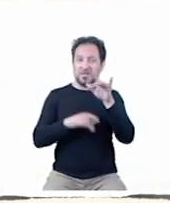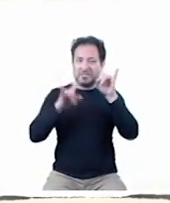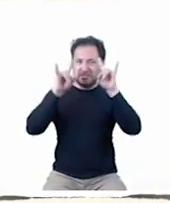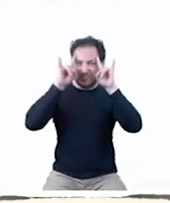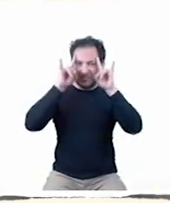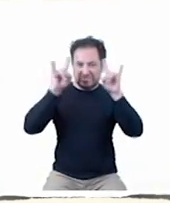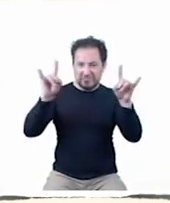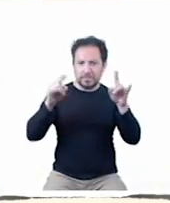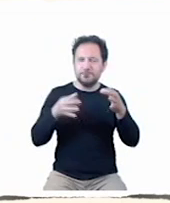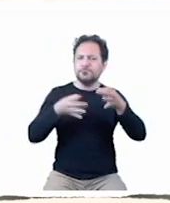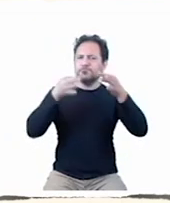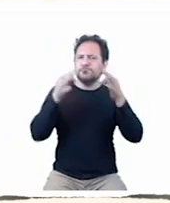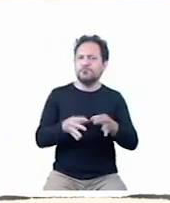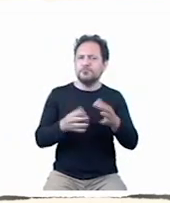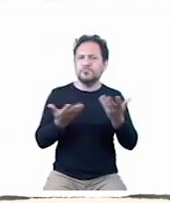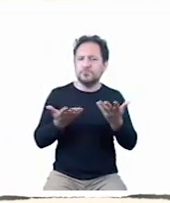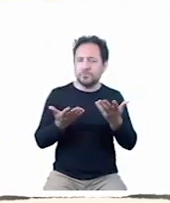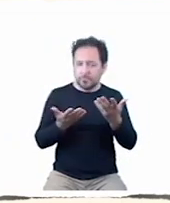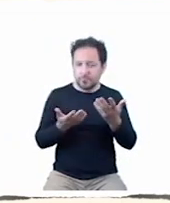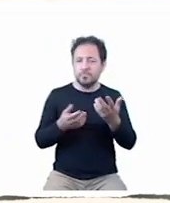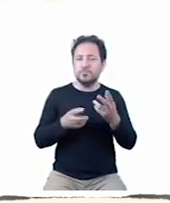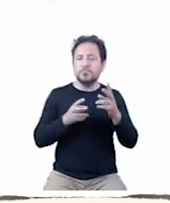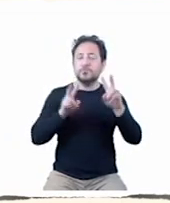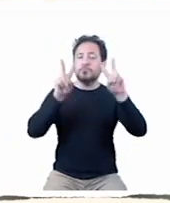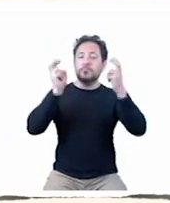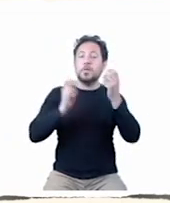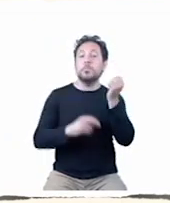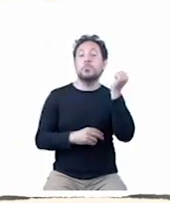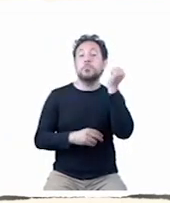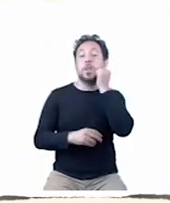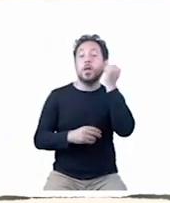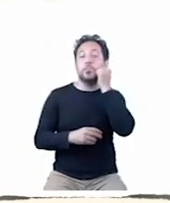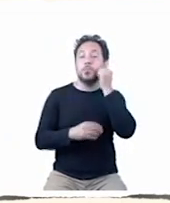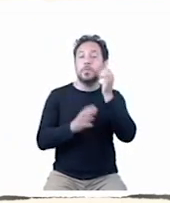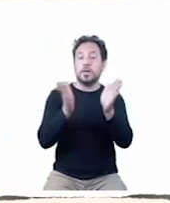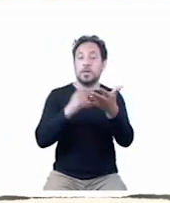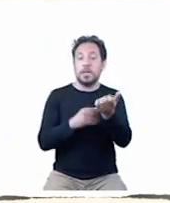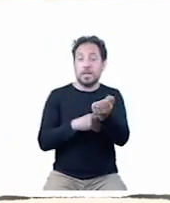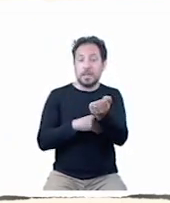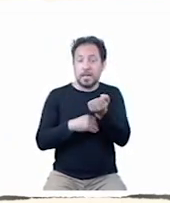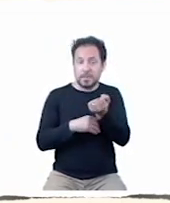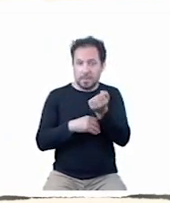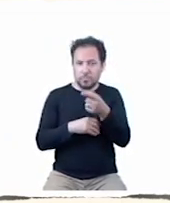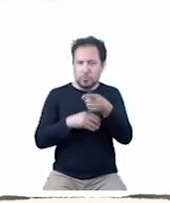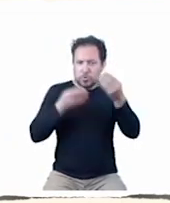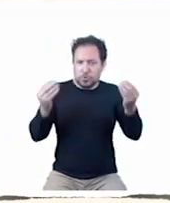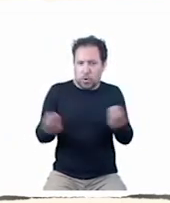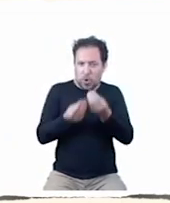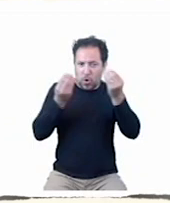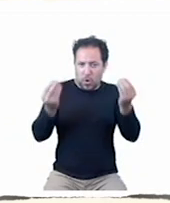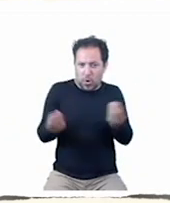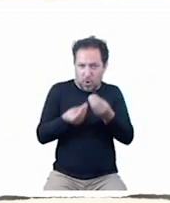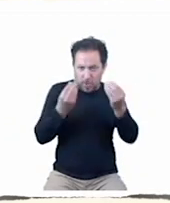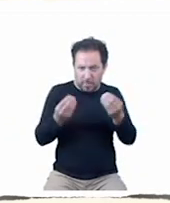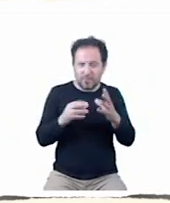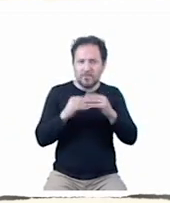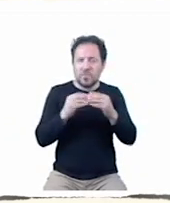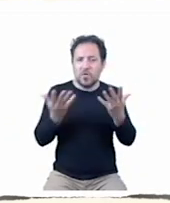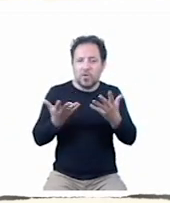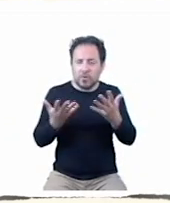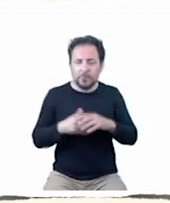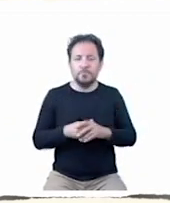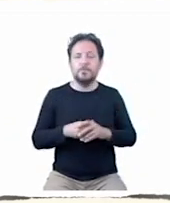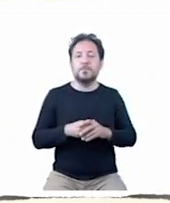Un giorno i piccoli mostri decisero di giocare a mamma casetta. Misero